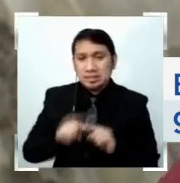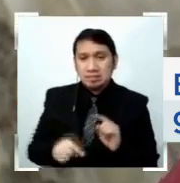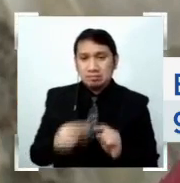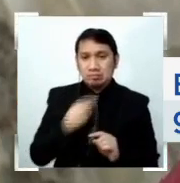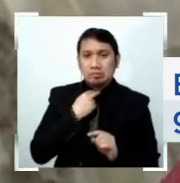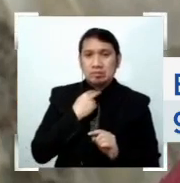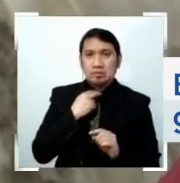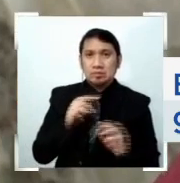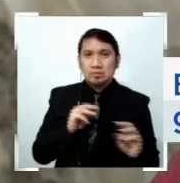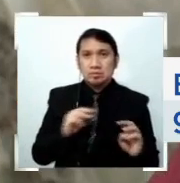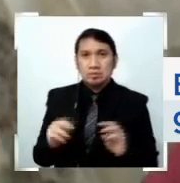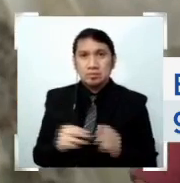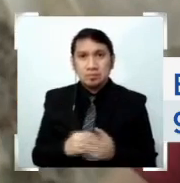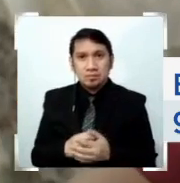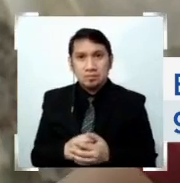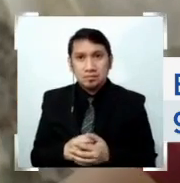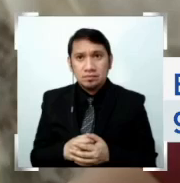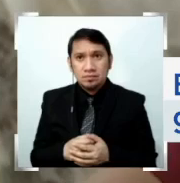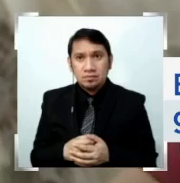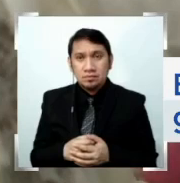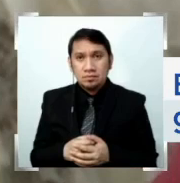10 minutes yun.